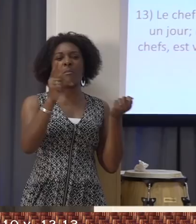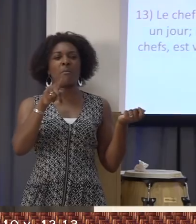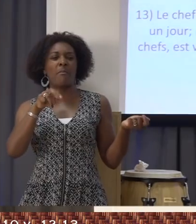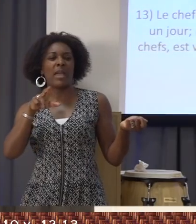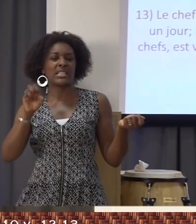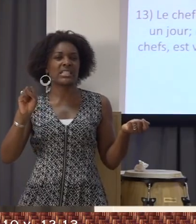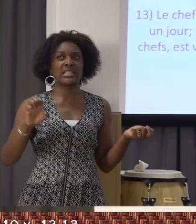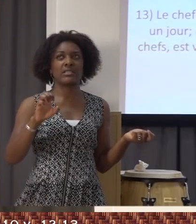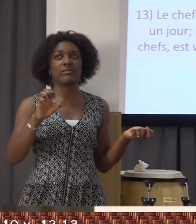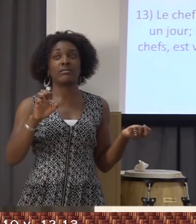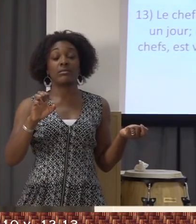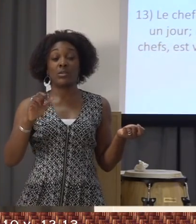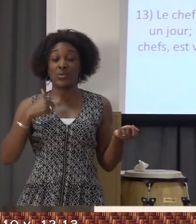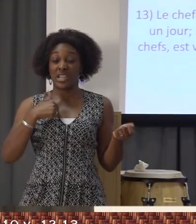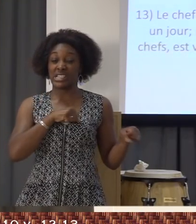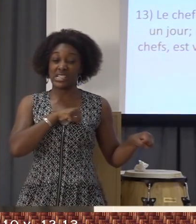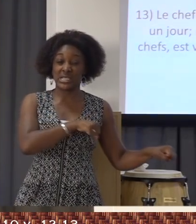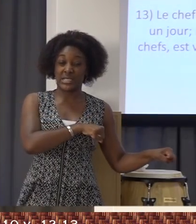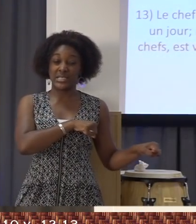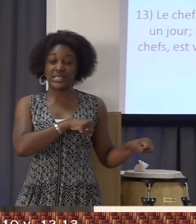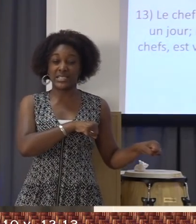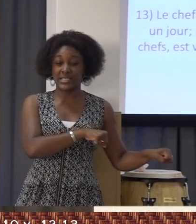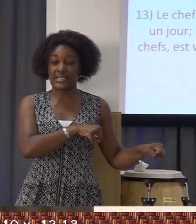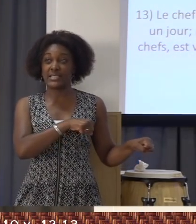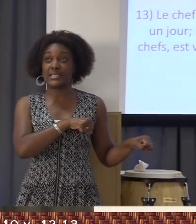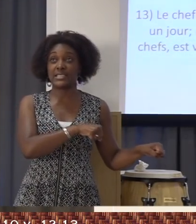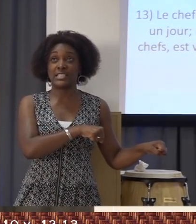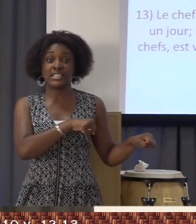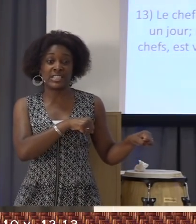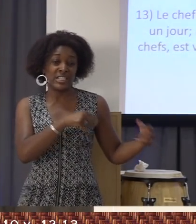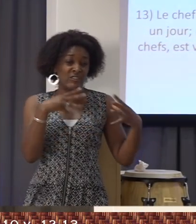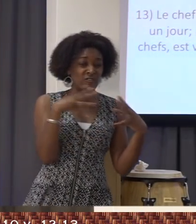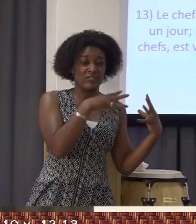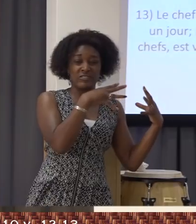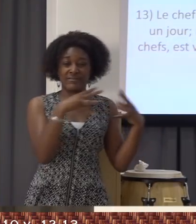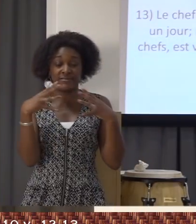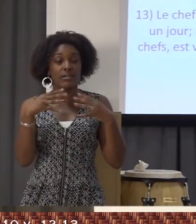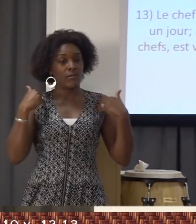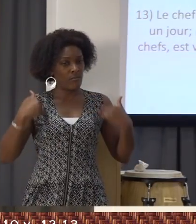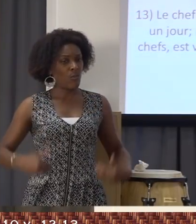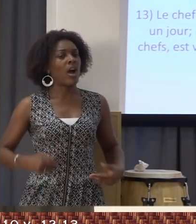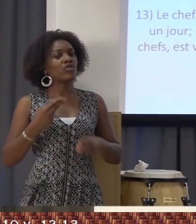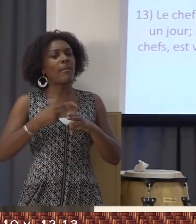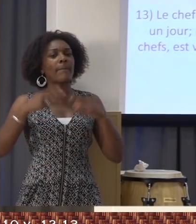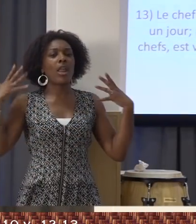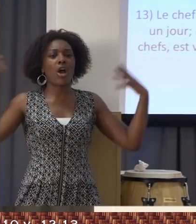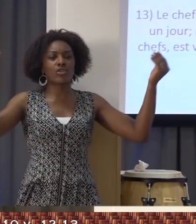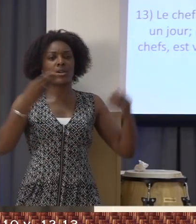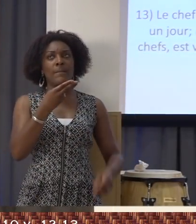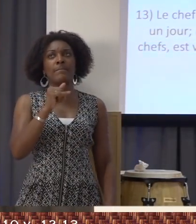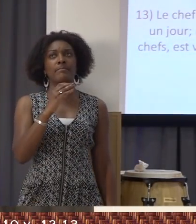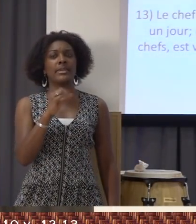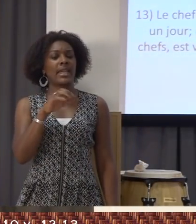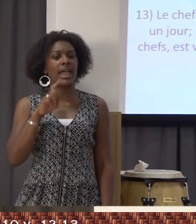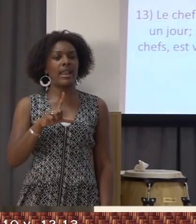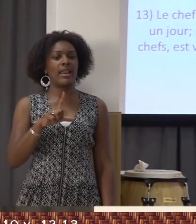résisté 21 jours. Mais voici, Michaël, l'un des principaux chefs, est venu à